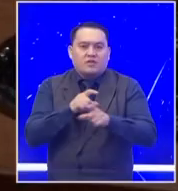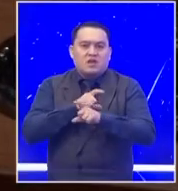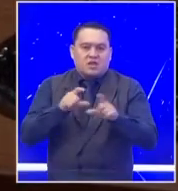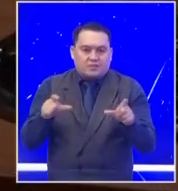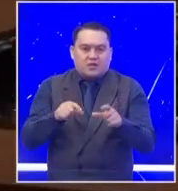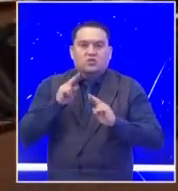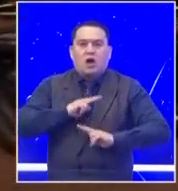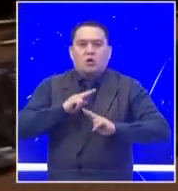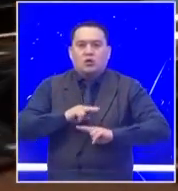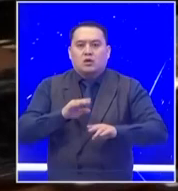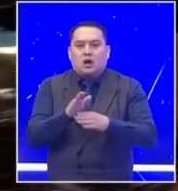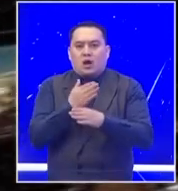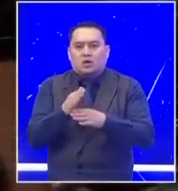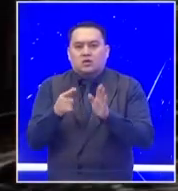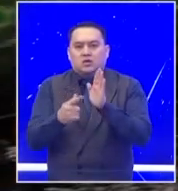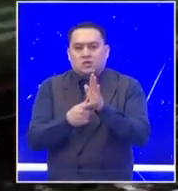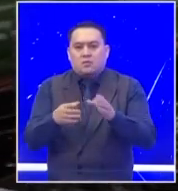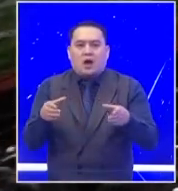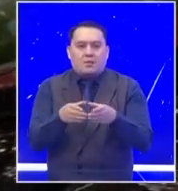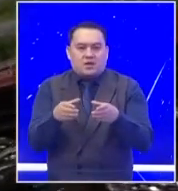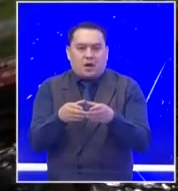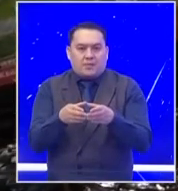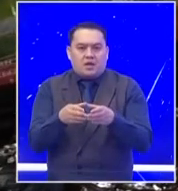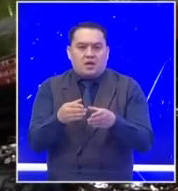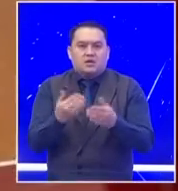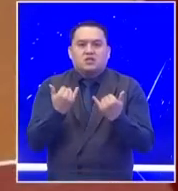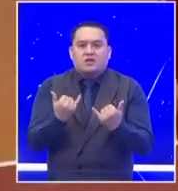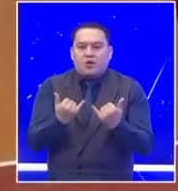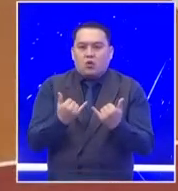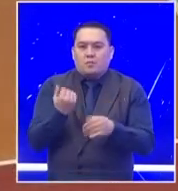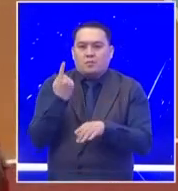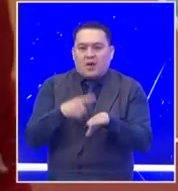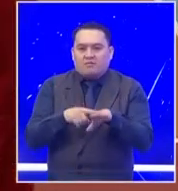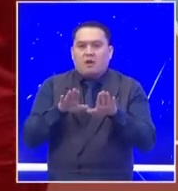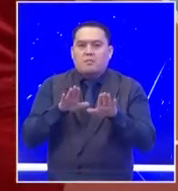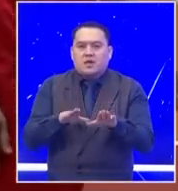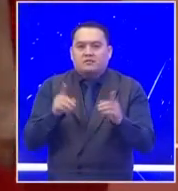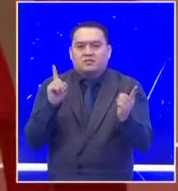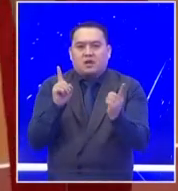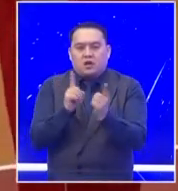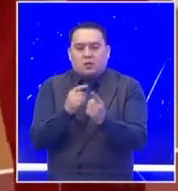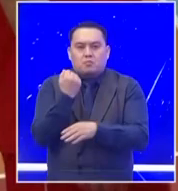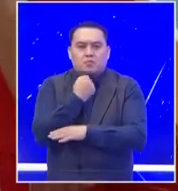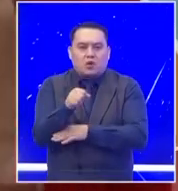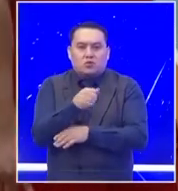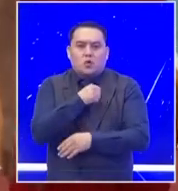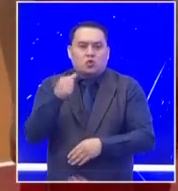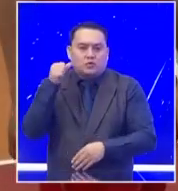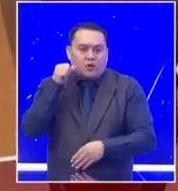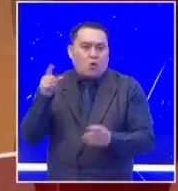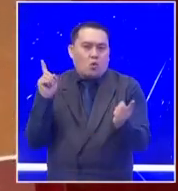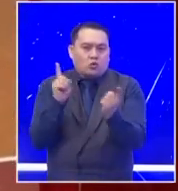управлений. Их сотрудники разделились на 7 объединенных команд. Теперь обладатели первого места встретятся с победителями прошлого